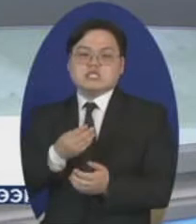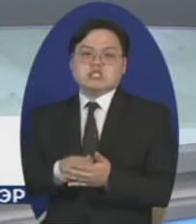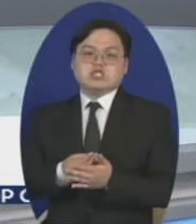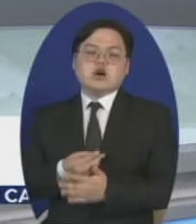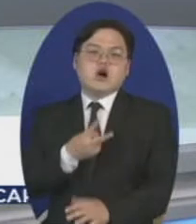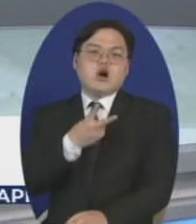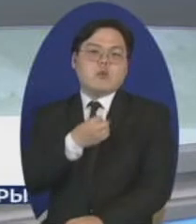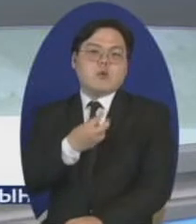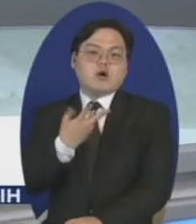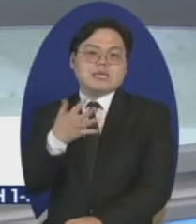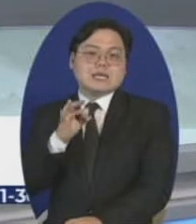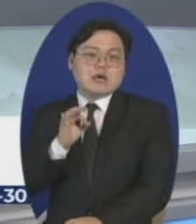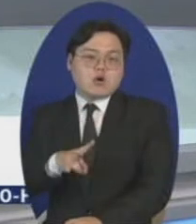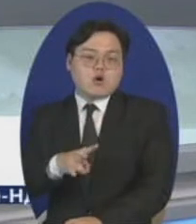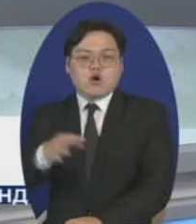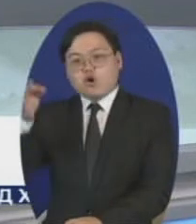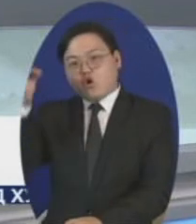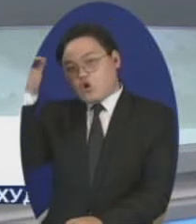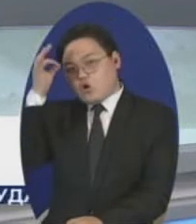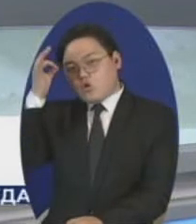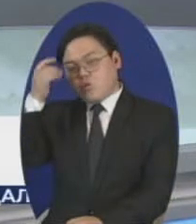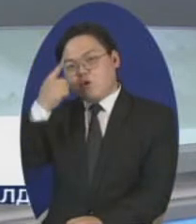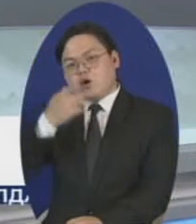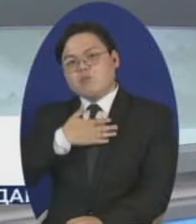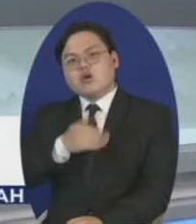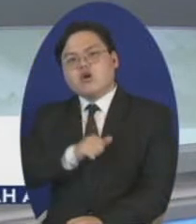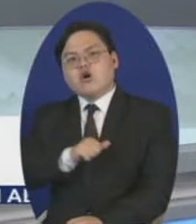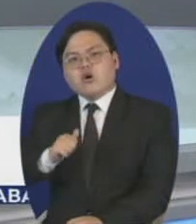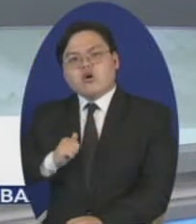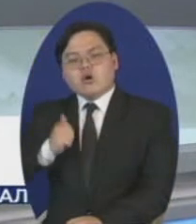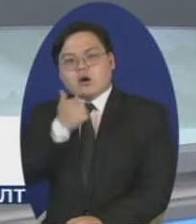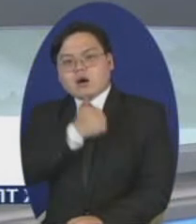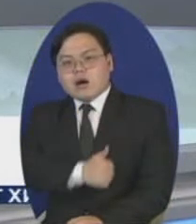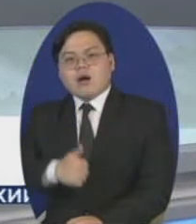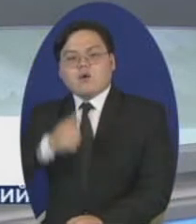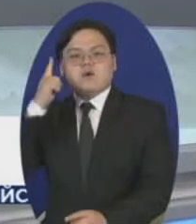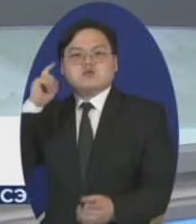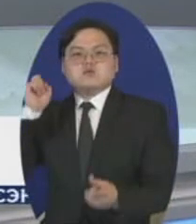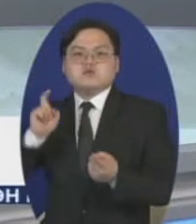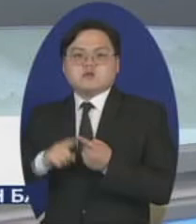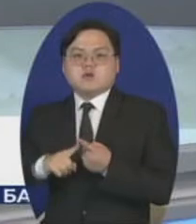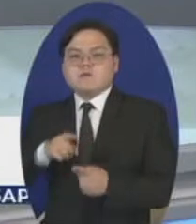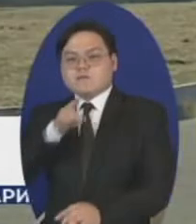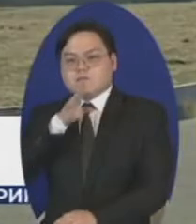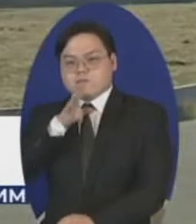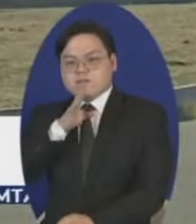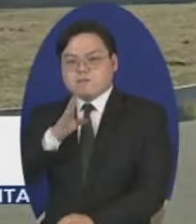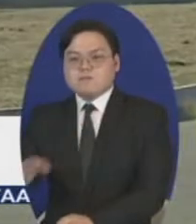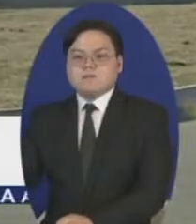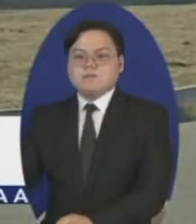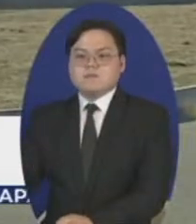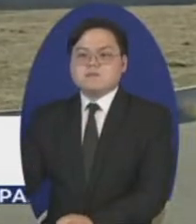байна. Жишээ нь 2025 он гэхэд өндөгний хэрэглээгээ бүрэн дотоодоос хангах зорилт тавьдаг.